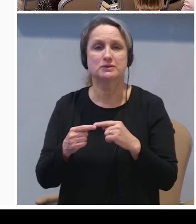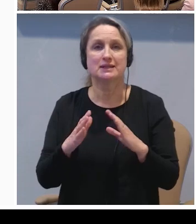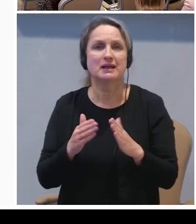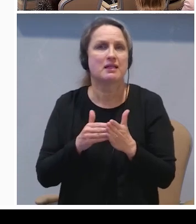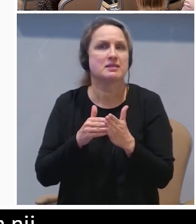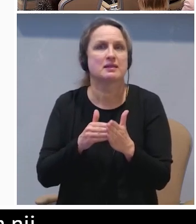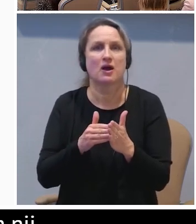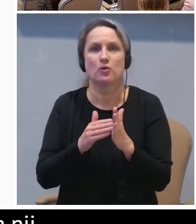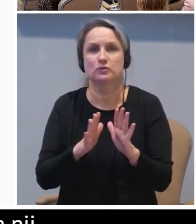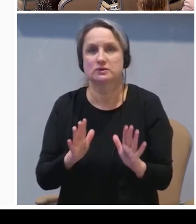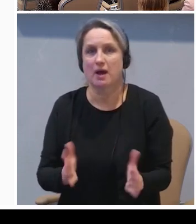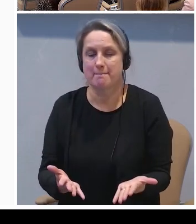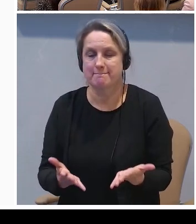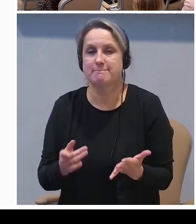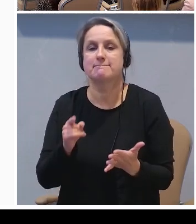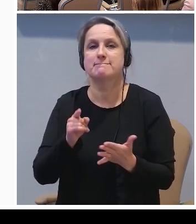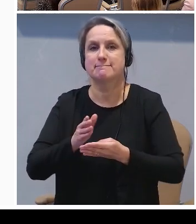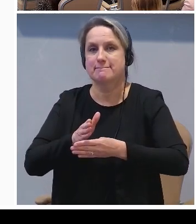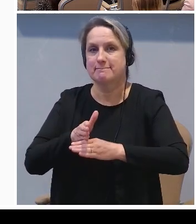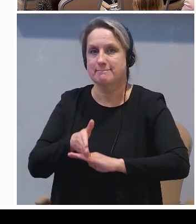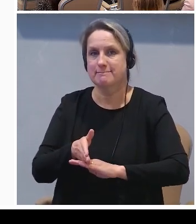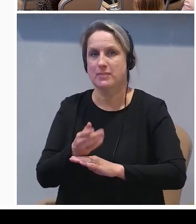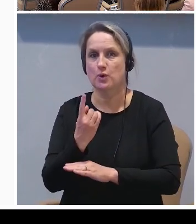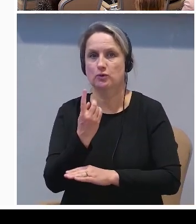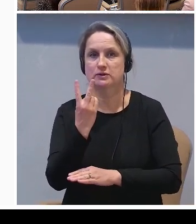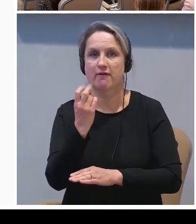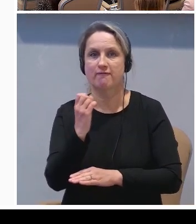tõhusam, oleme lisanud sinna ühe valgu,